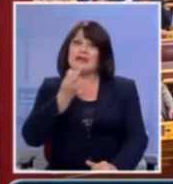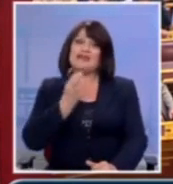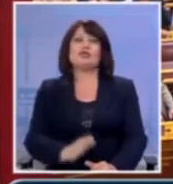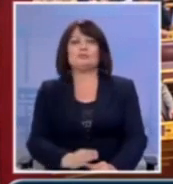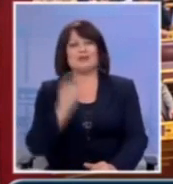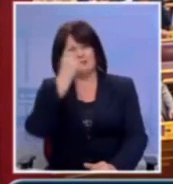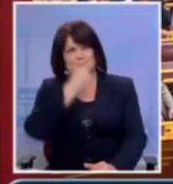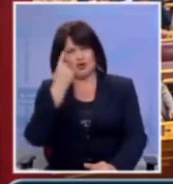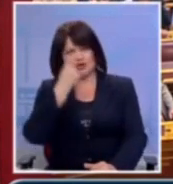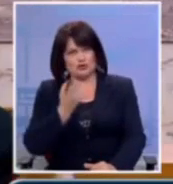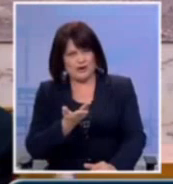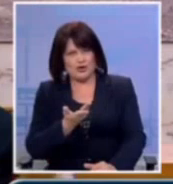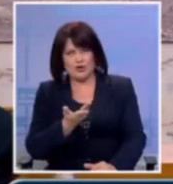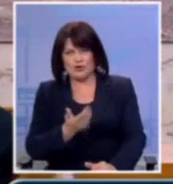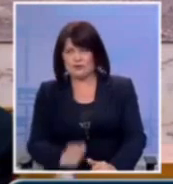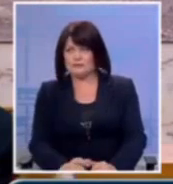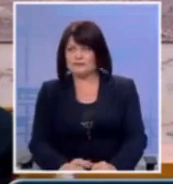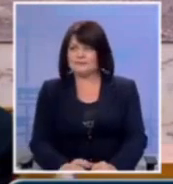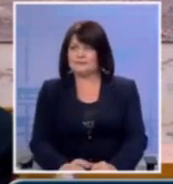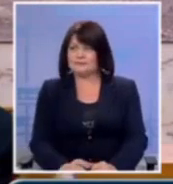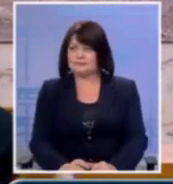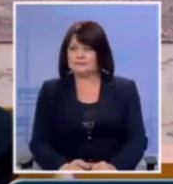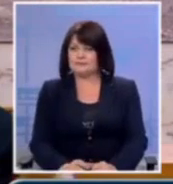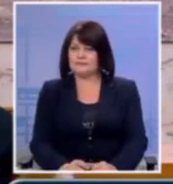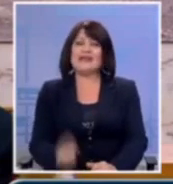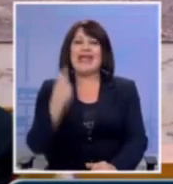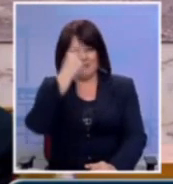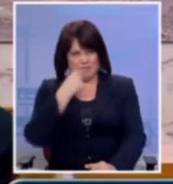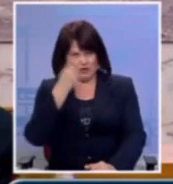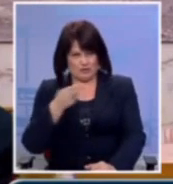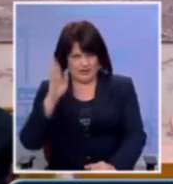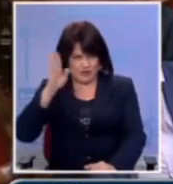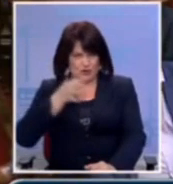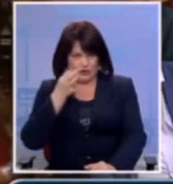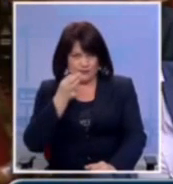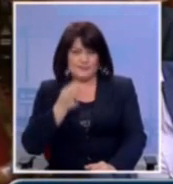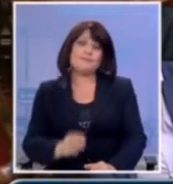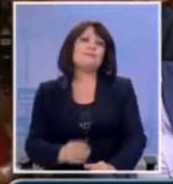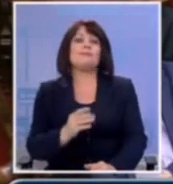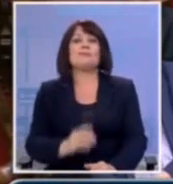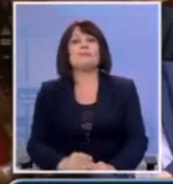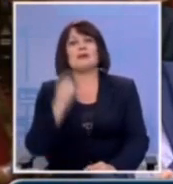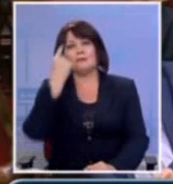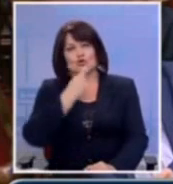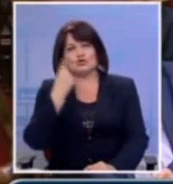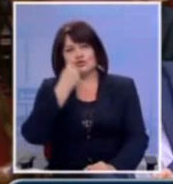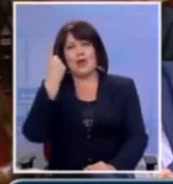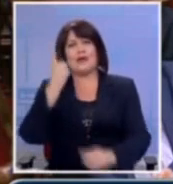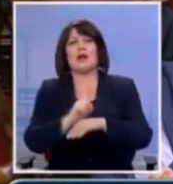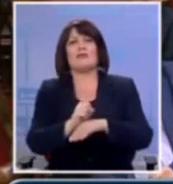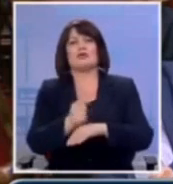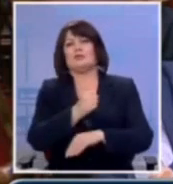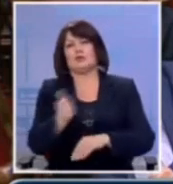Θέλετε επιπροσωπικού μήπως? Επιπροσωπικού μήπως? Σας δίνω επιπροσωπικού για ένα